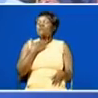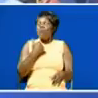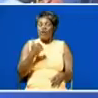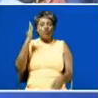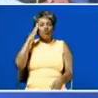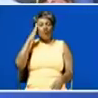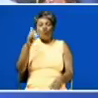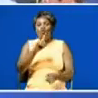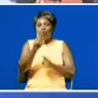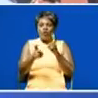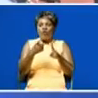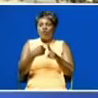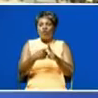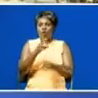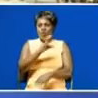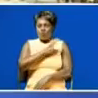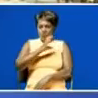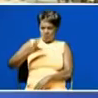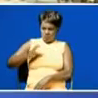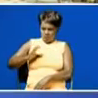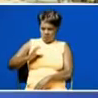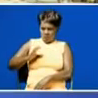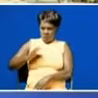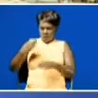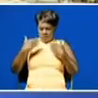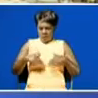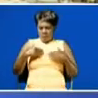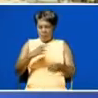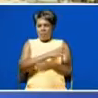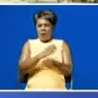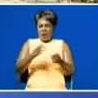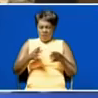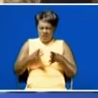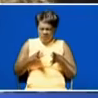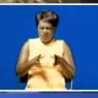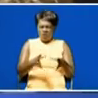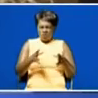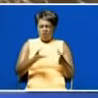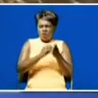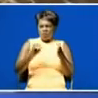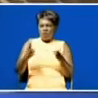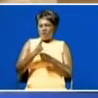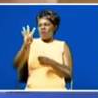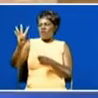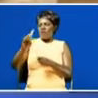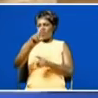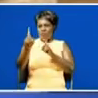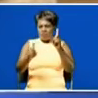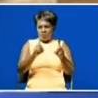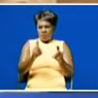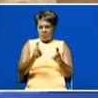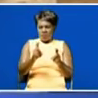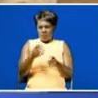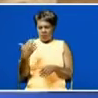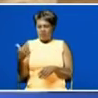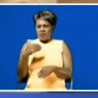questions from the tribunal. Madai yakiwepo kuwa watu wenye nguvu walisukuma kufutiliwa mbali kwa matukio hayo. Sasa hayo mambo